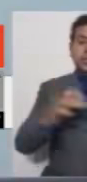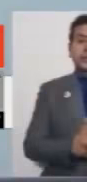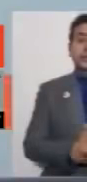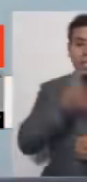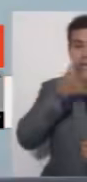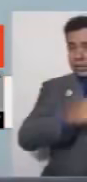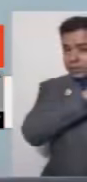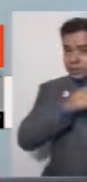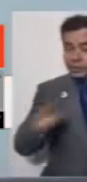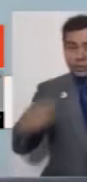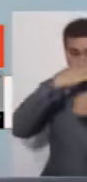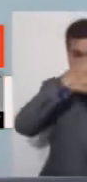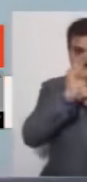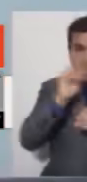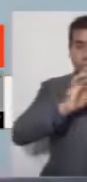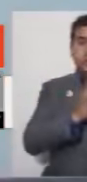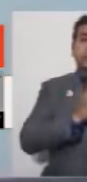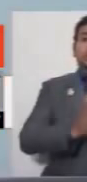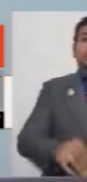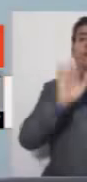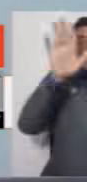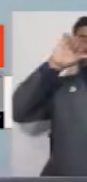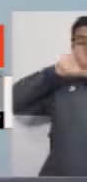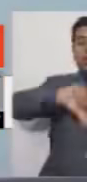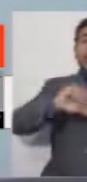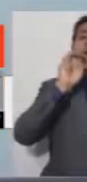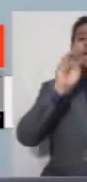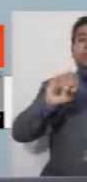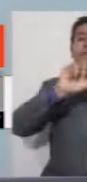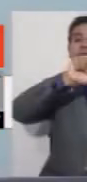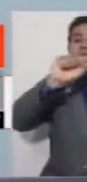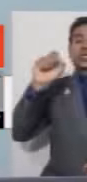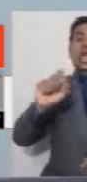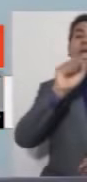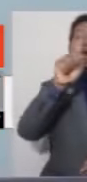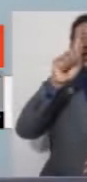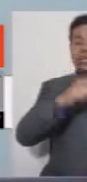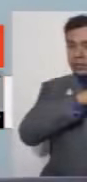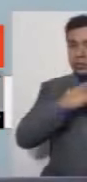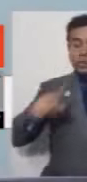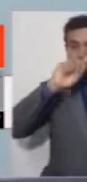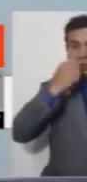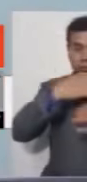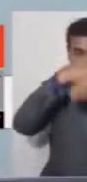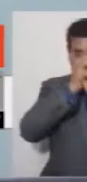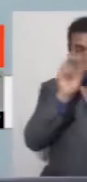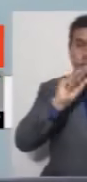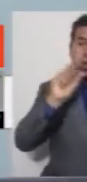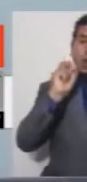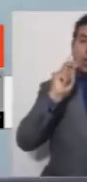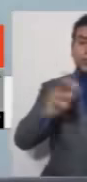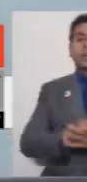যে নমুনা আমরা পরীক্ষা করেছি তার মধ্যে কোভিড-19 শনাক্ত